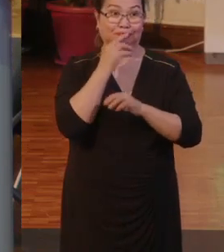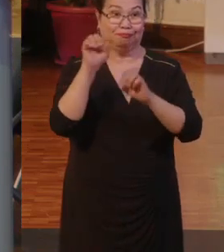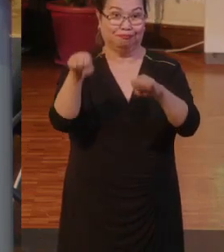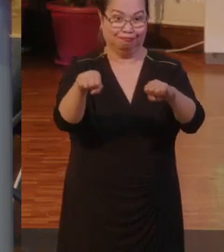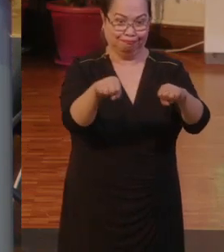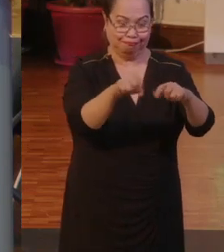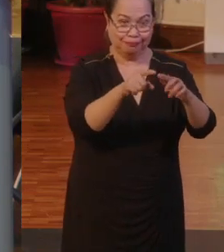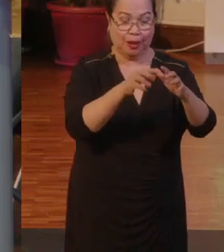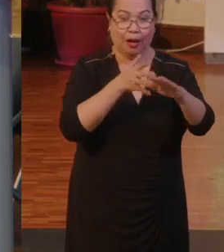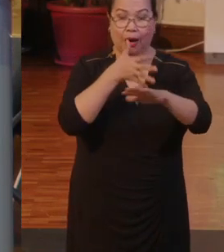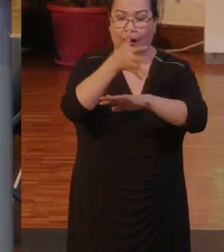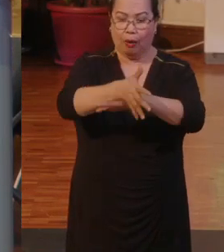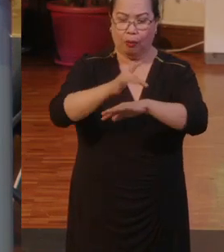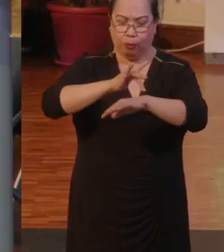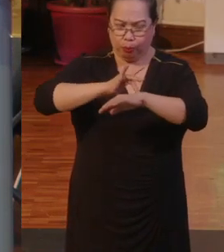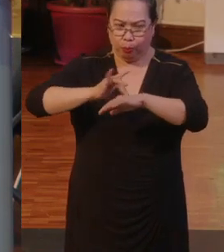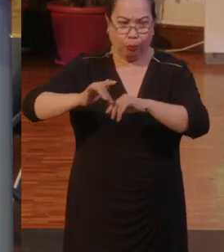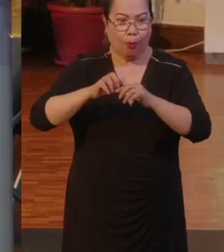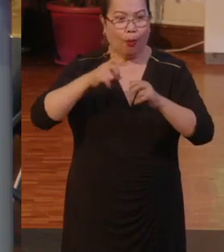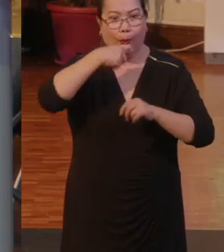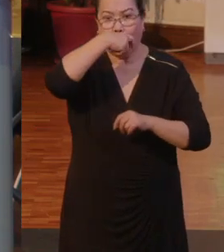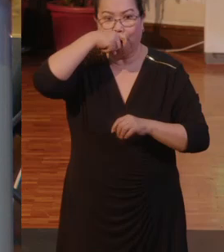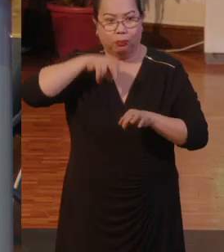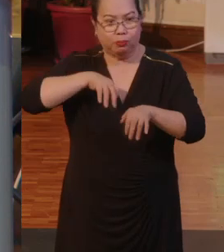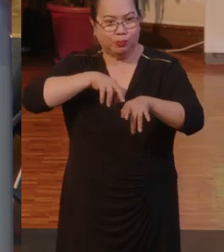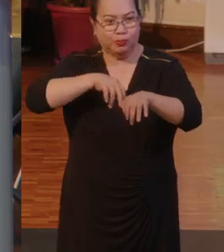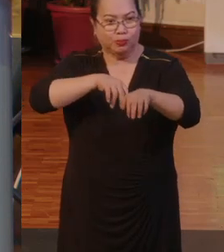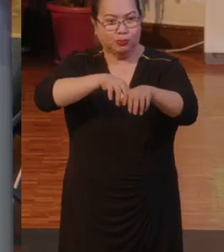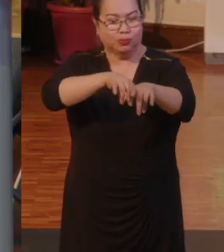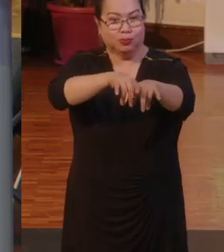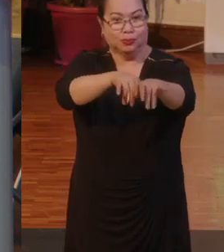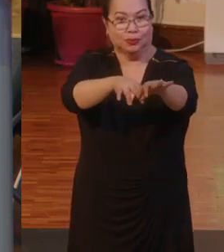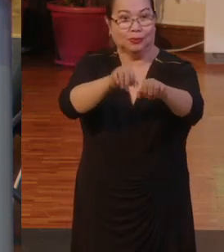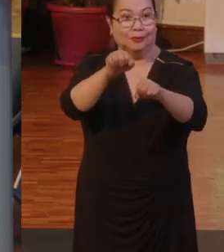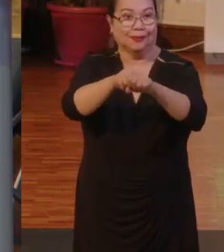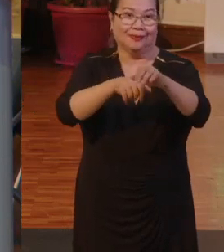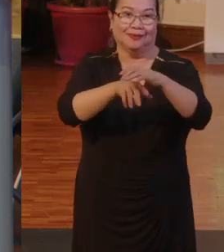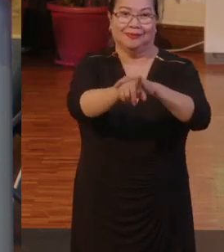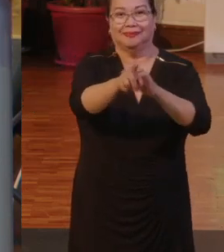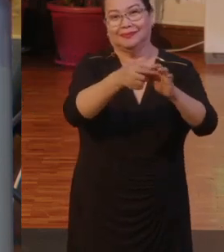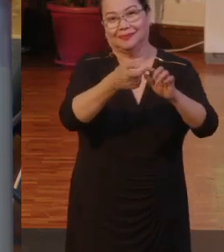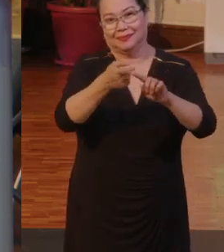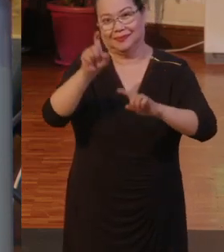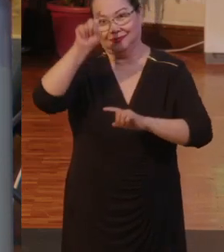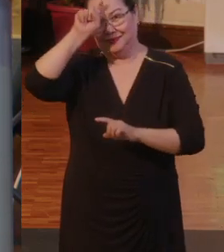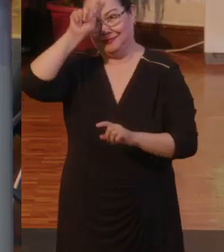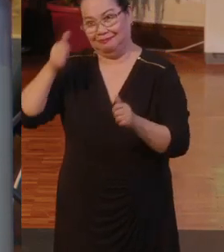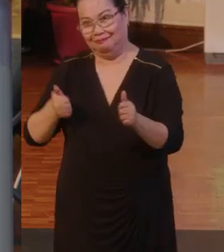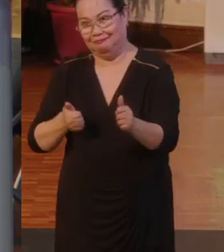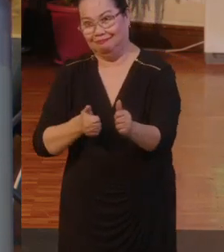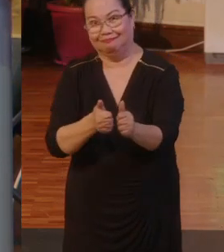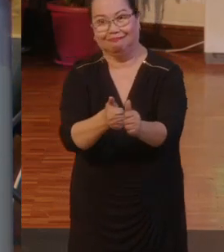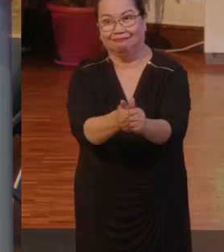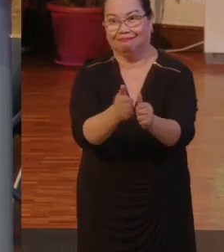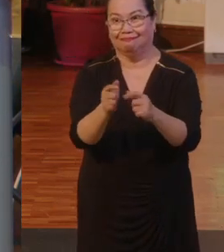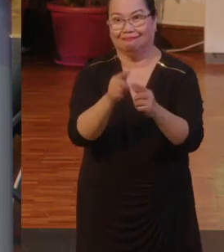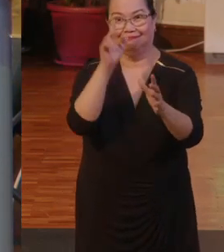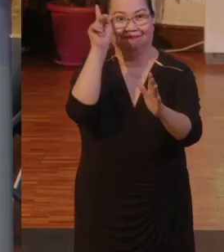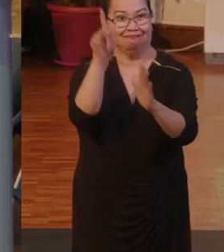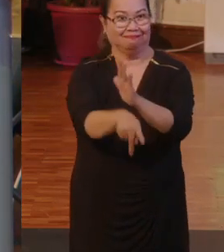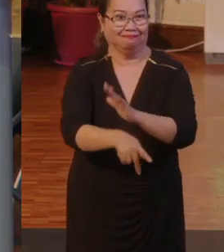paano sila tumuwid sa tuyong lupa para sila ay makaligtas sa kapahamakan.